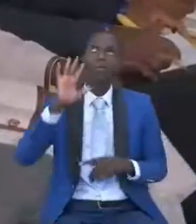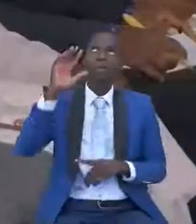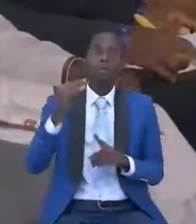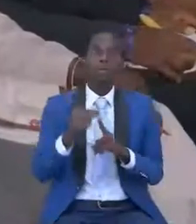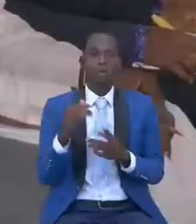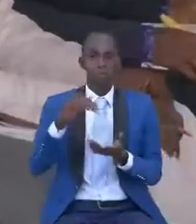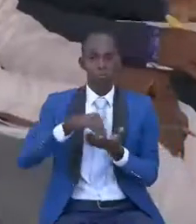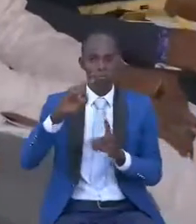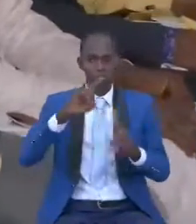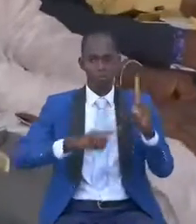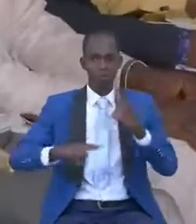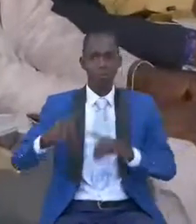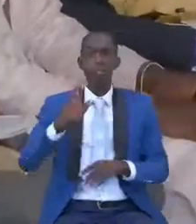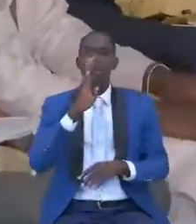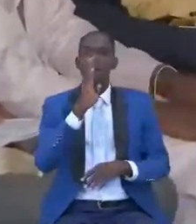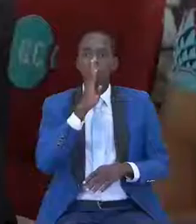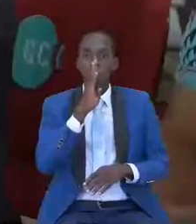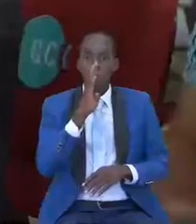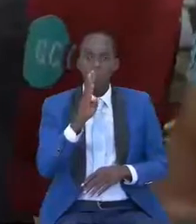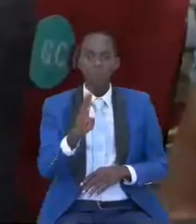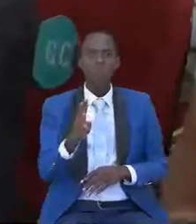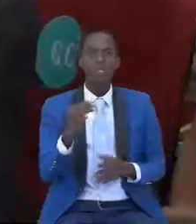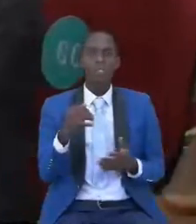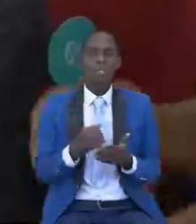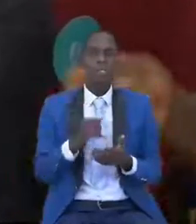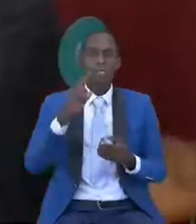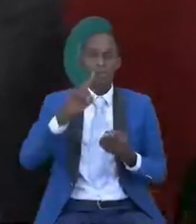Répétez-la avec foi et affirmation dans votre cœur.